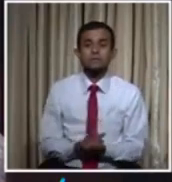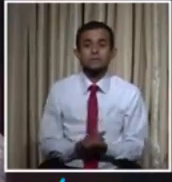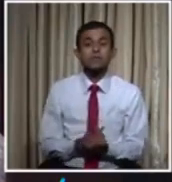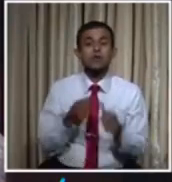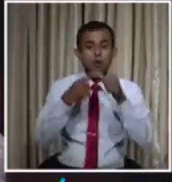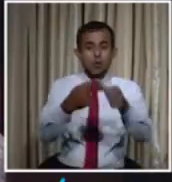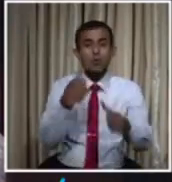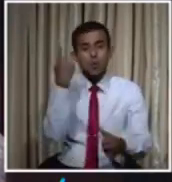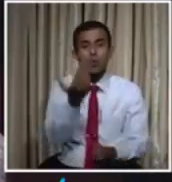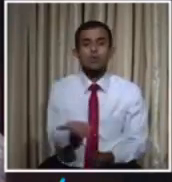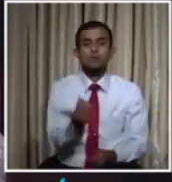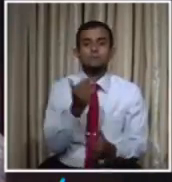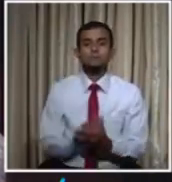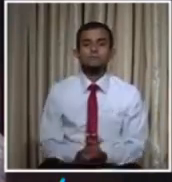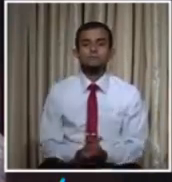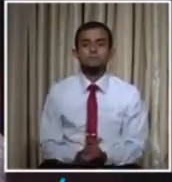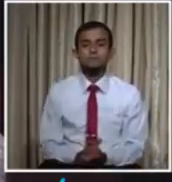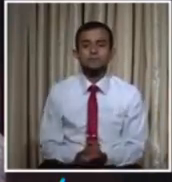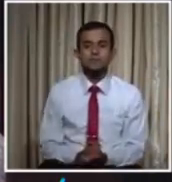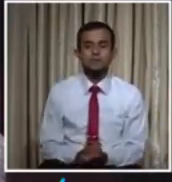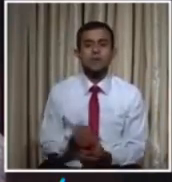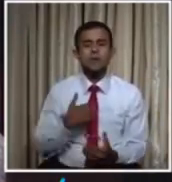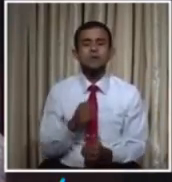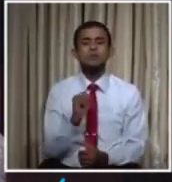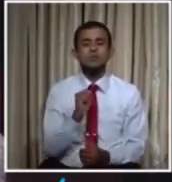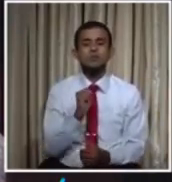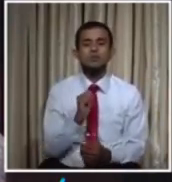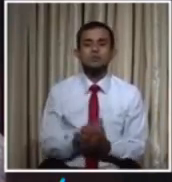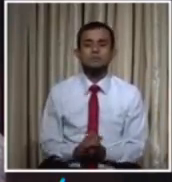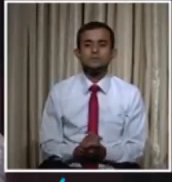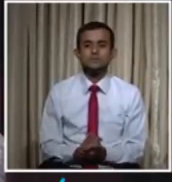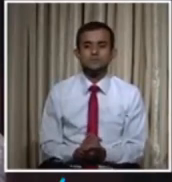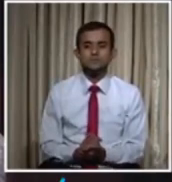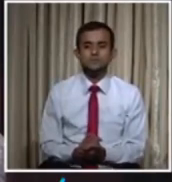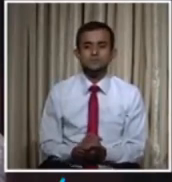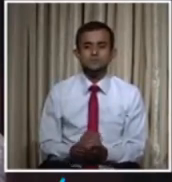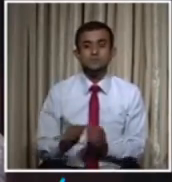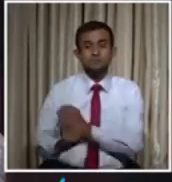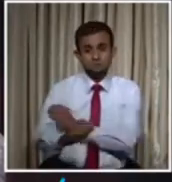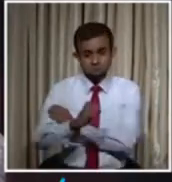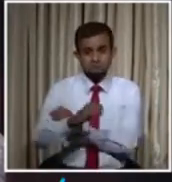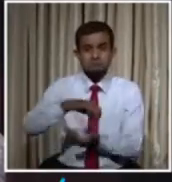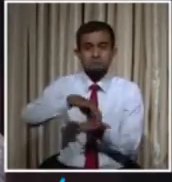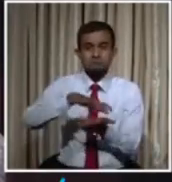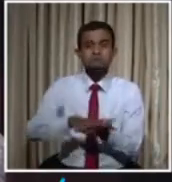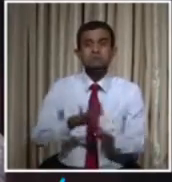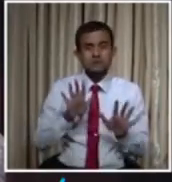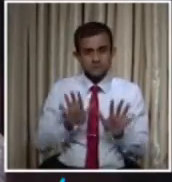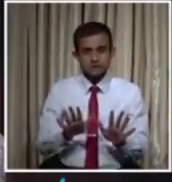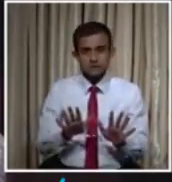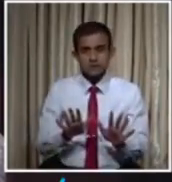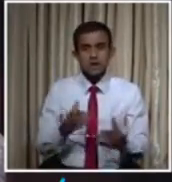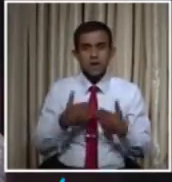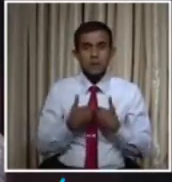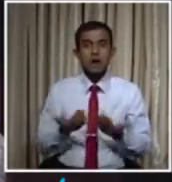විසඳුම් අවශ්‍යයි මොකද අපි කරන්නට ඕන ශක්තිමත් ස්ථාවරයක ඉඳගෙන අපි